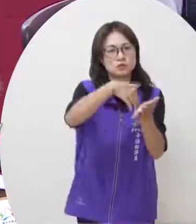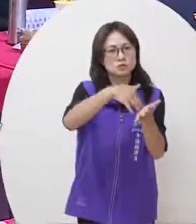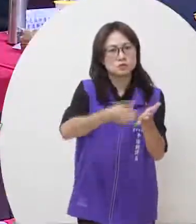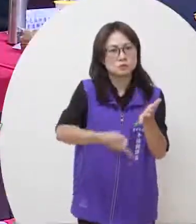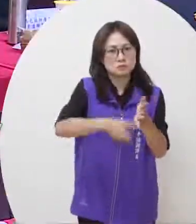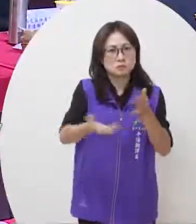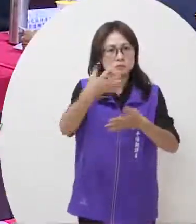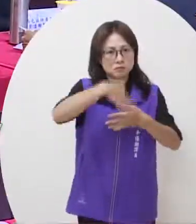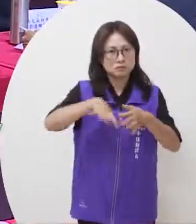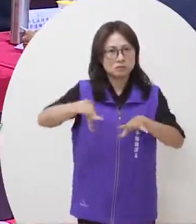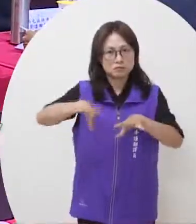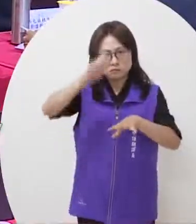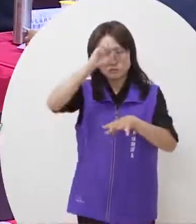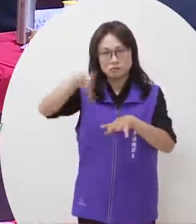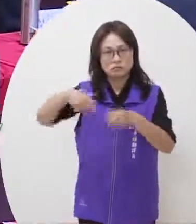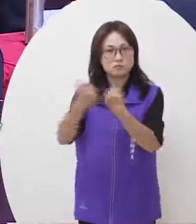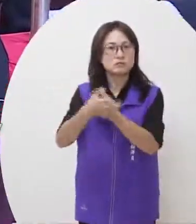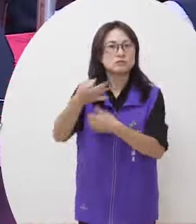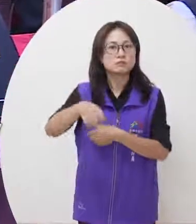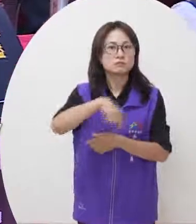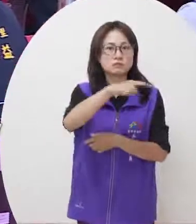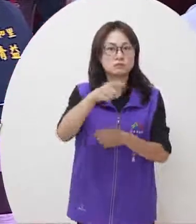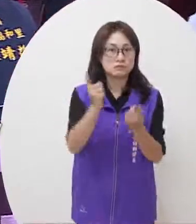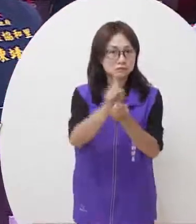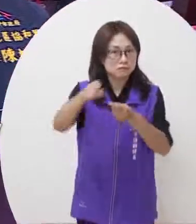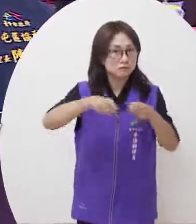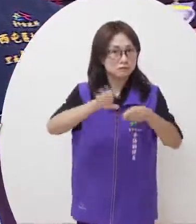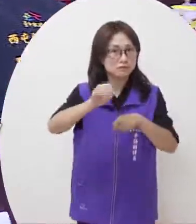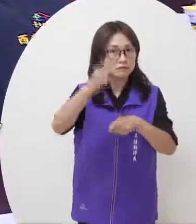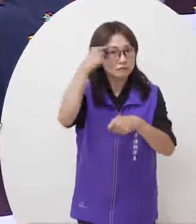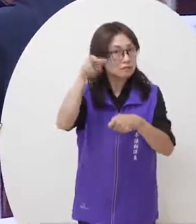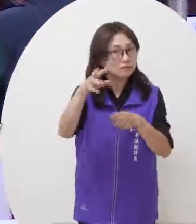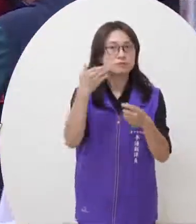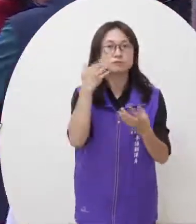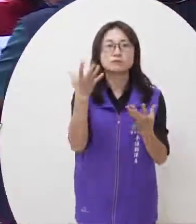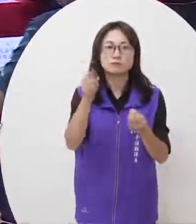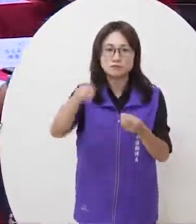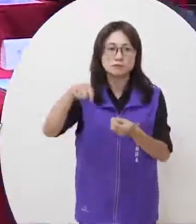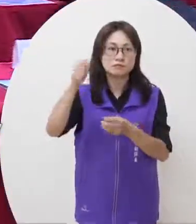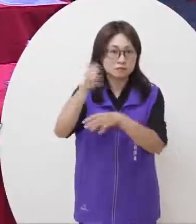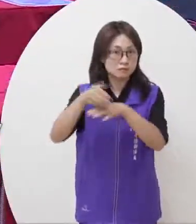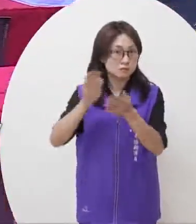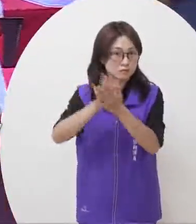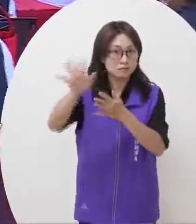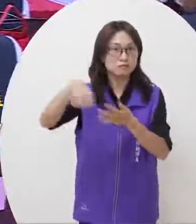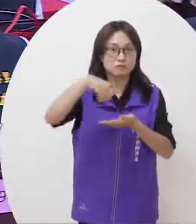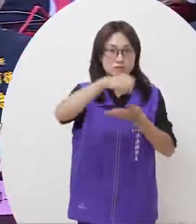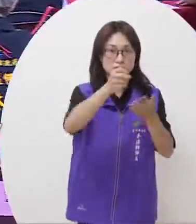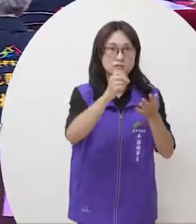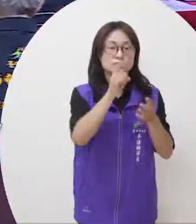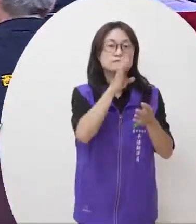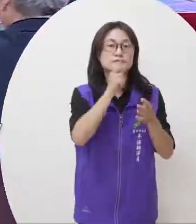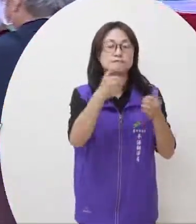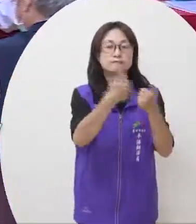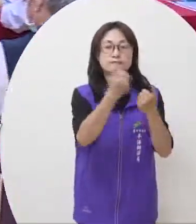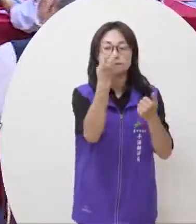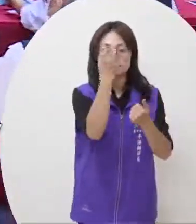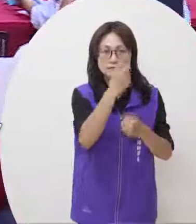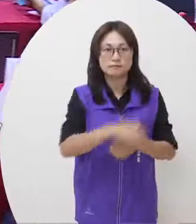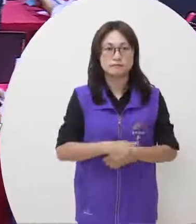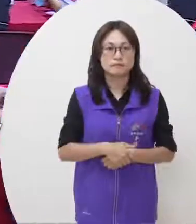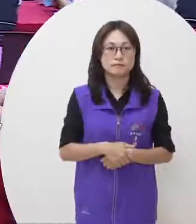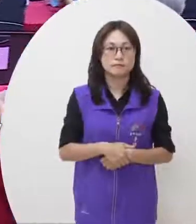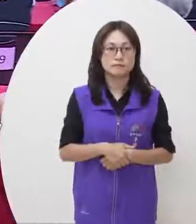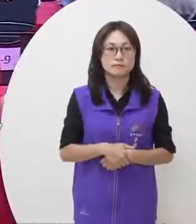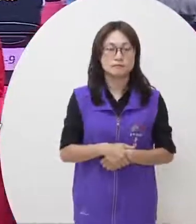报告。 请问大家对于这个预算案有没有意见？如果没有意见，本案通过以后送请台中市议会审议。 案号